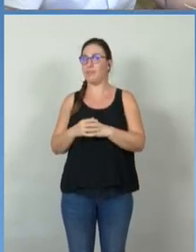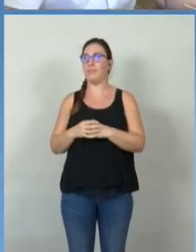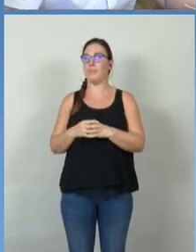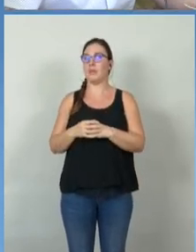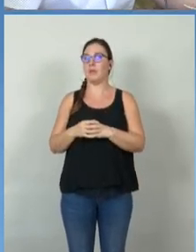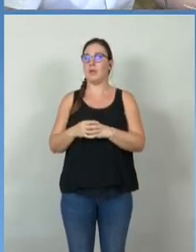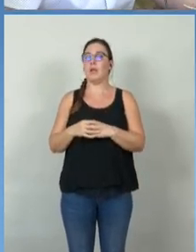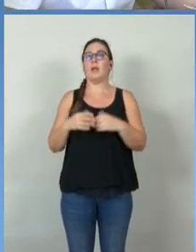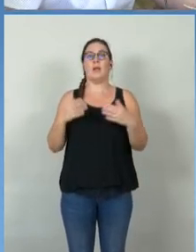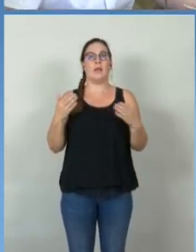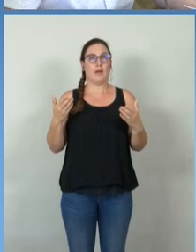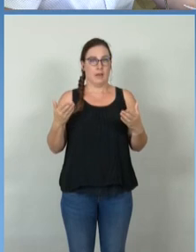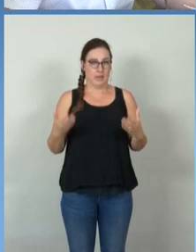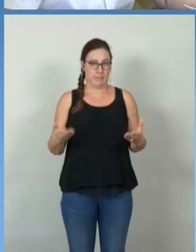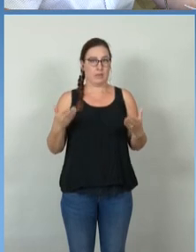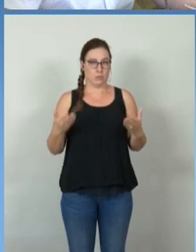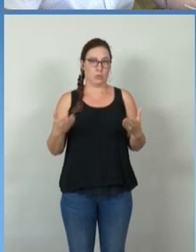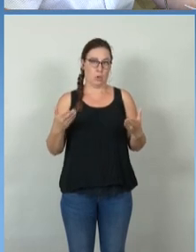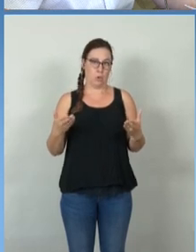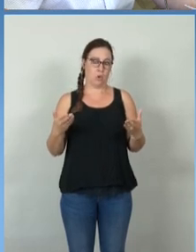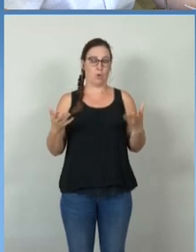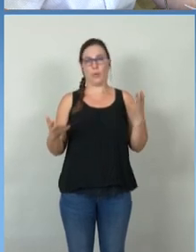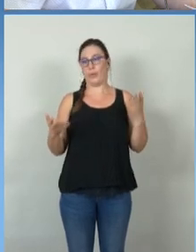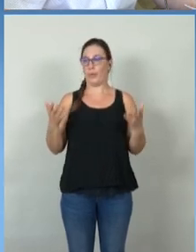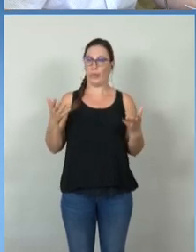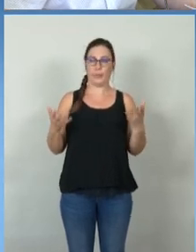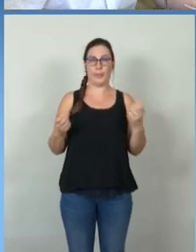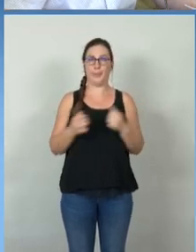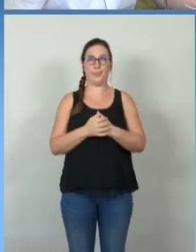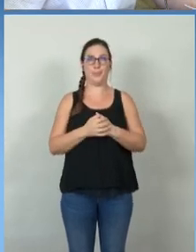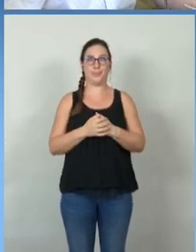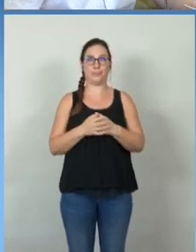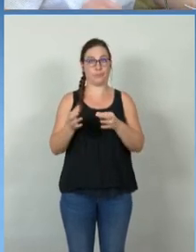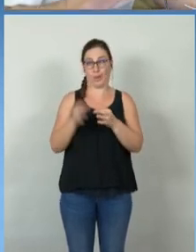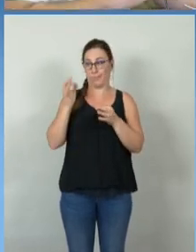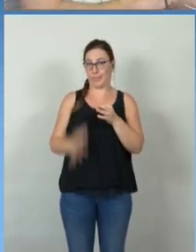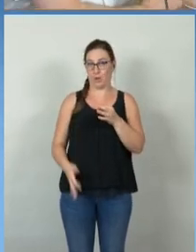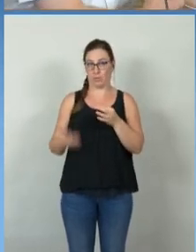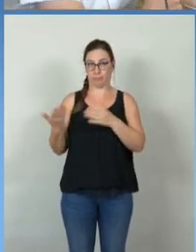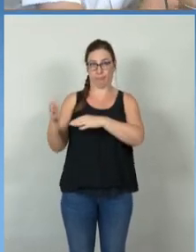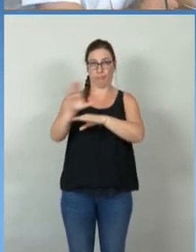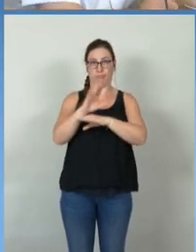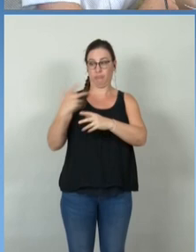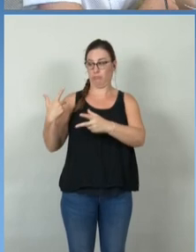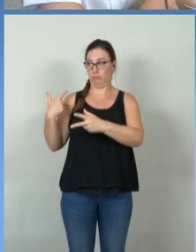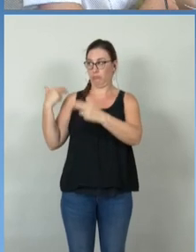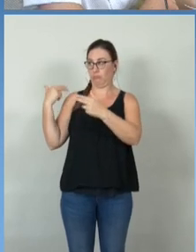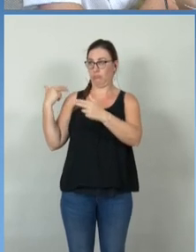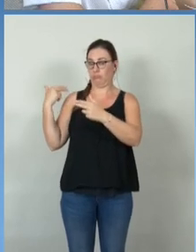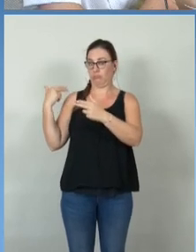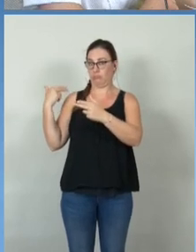et c'est ce que nous avons donc finalement en bilan l'exercice que que nous